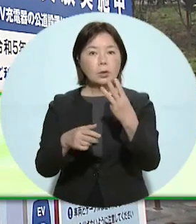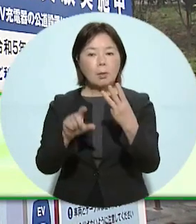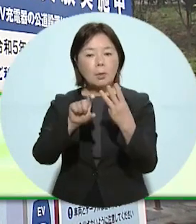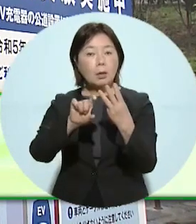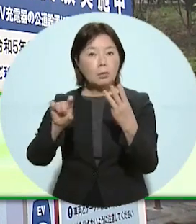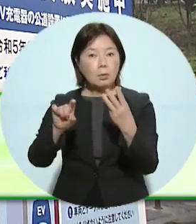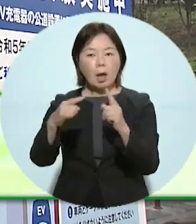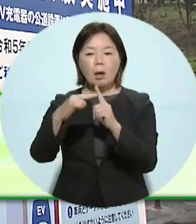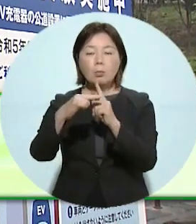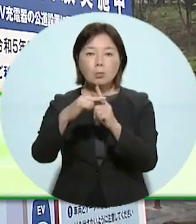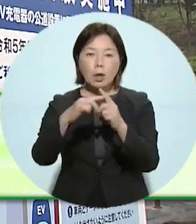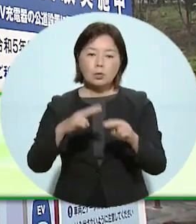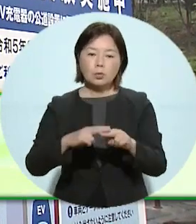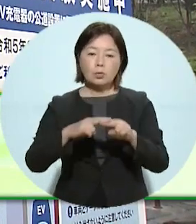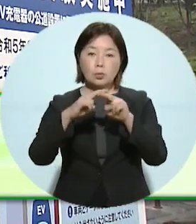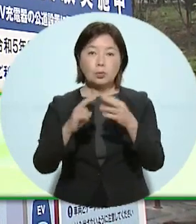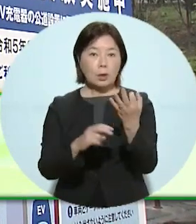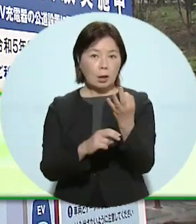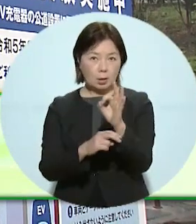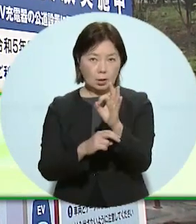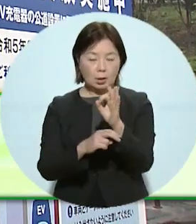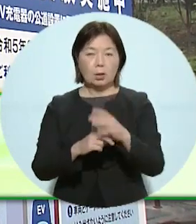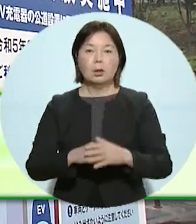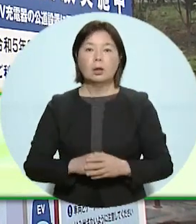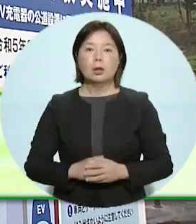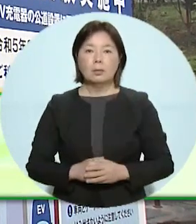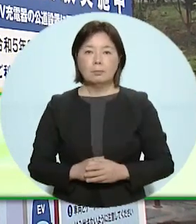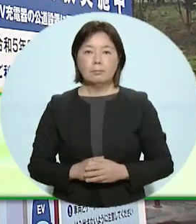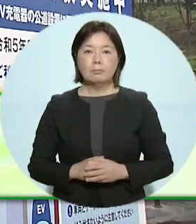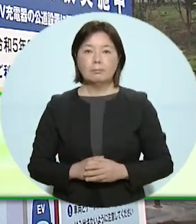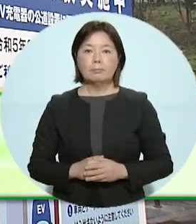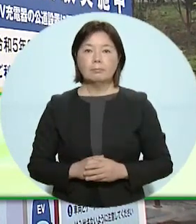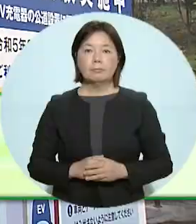と充電料金です。